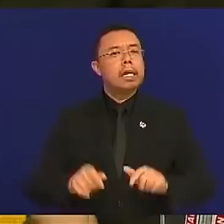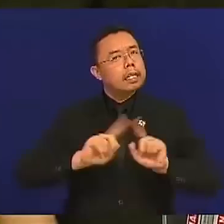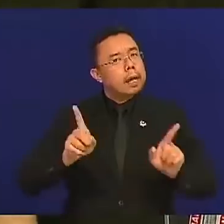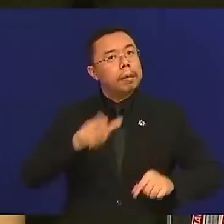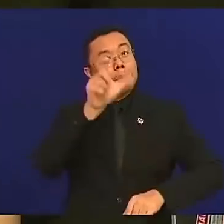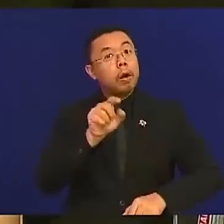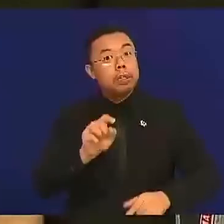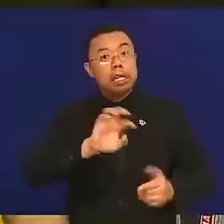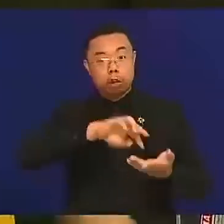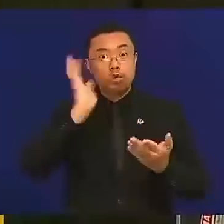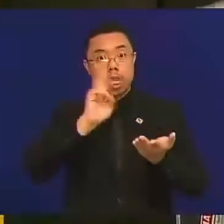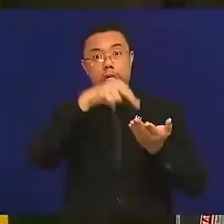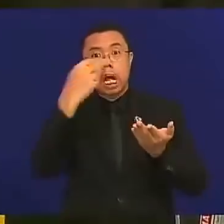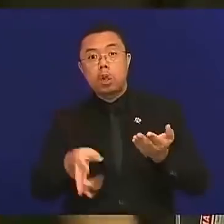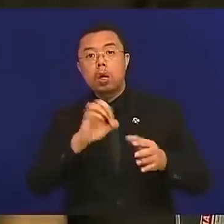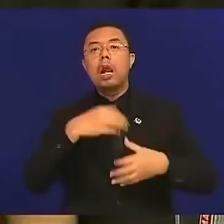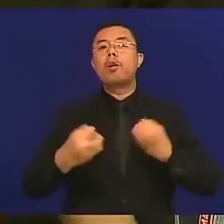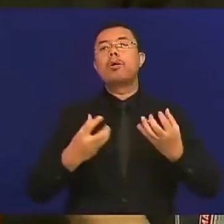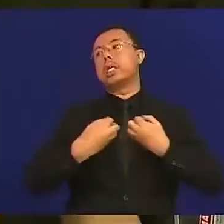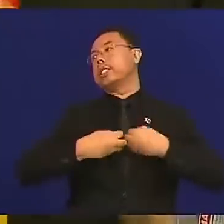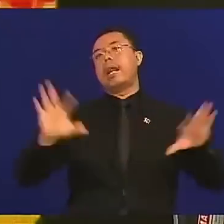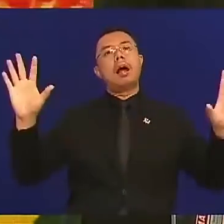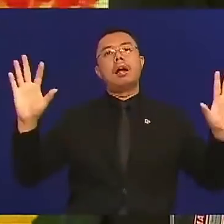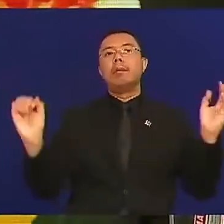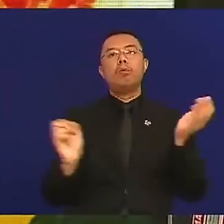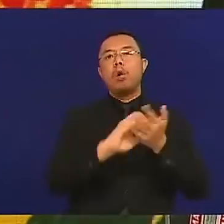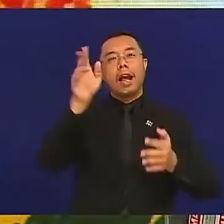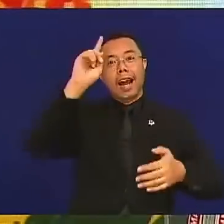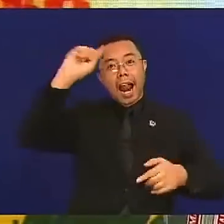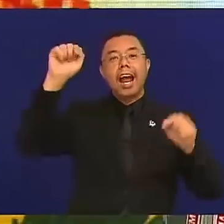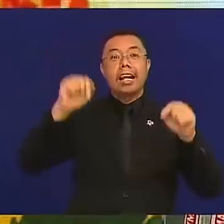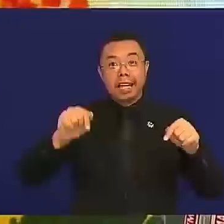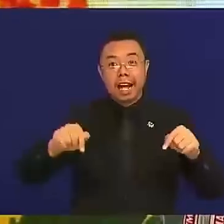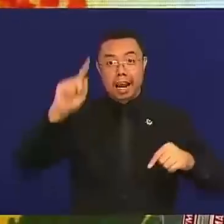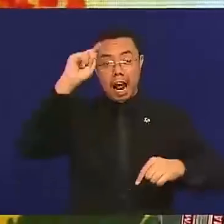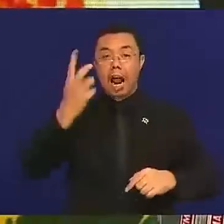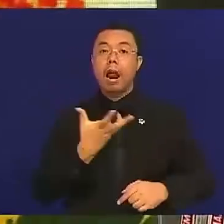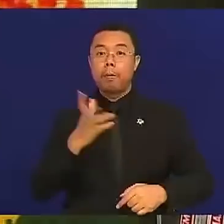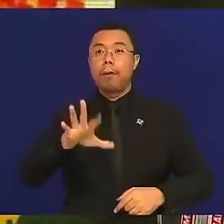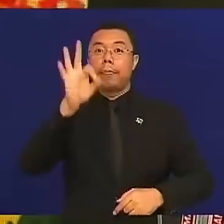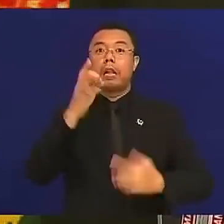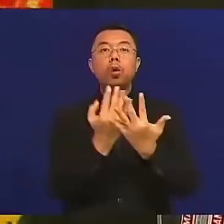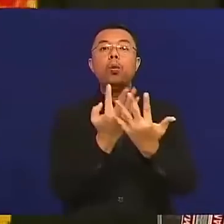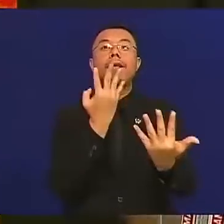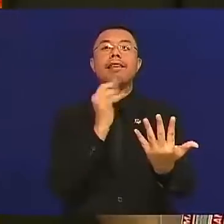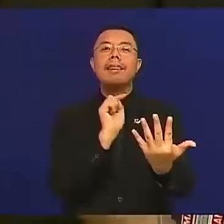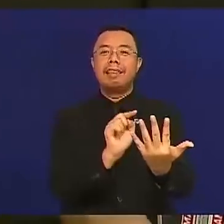Tetapi manusia jatuh dalam dosa dan kehilangan kemuliaan Allah. Nah, sekarang Allah memilih umat